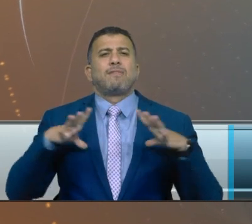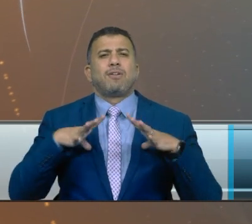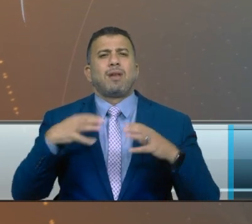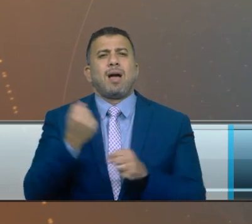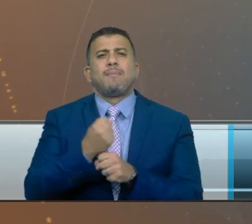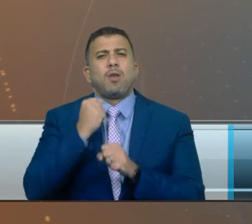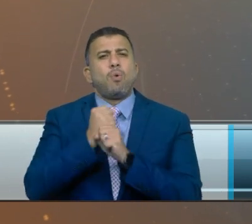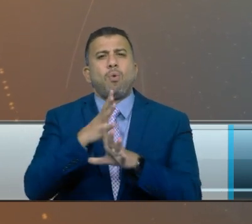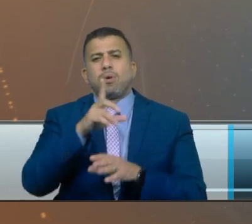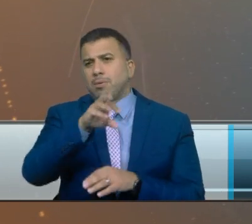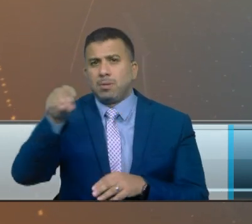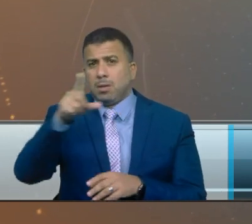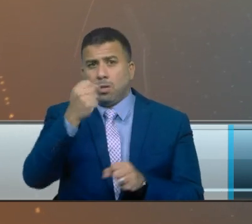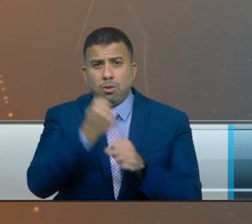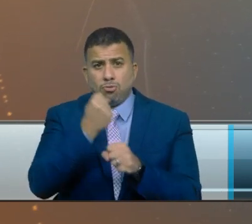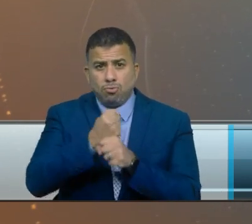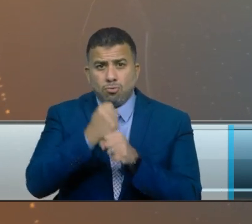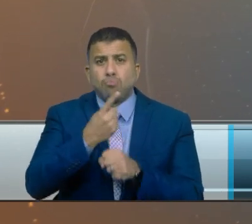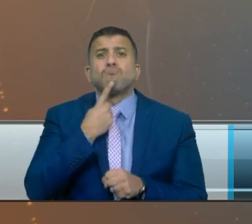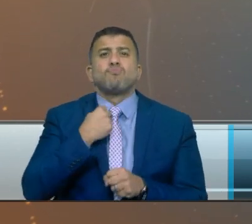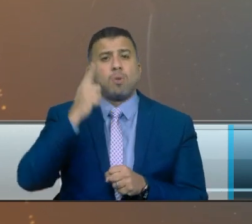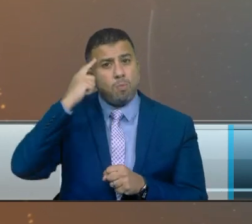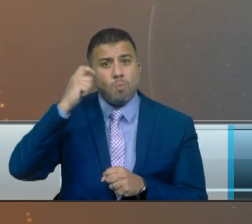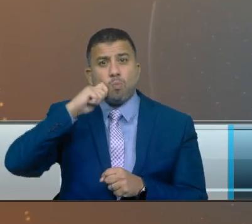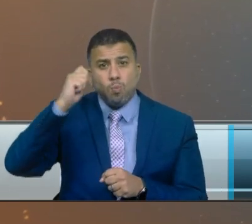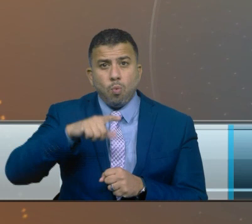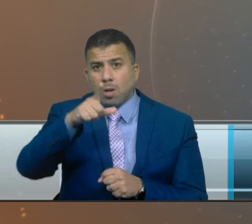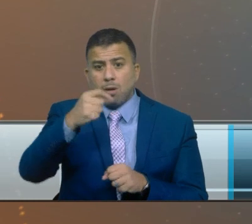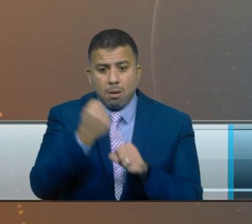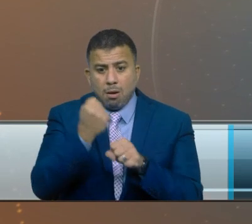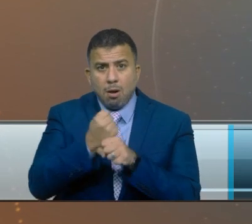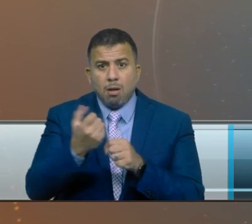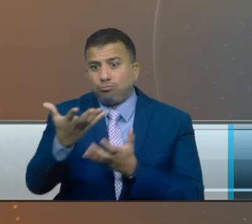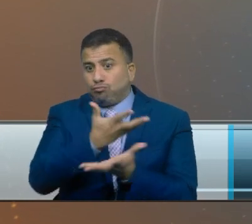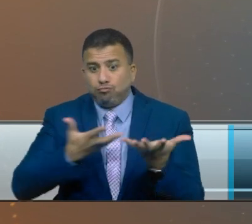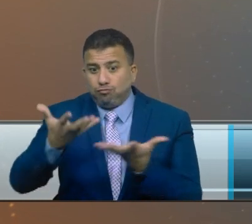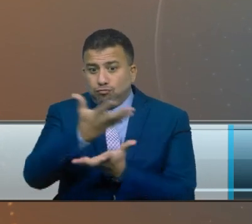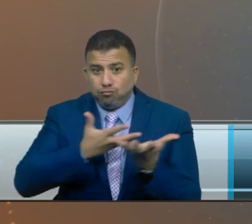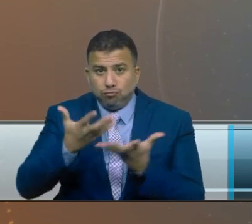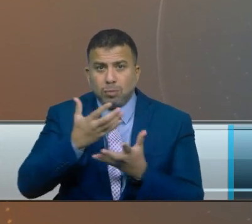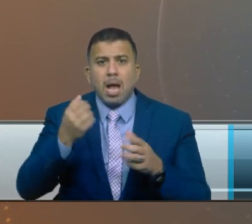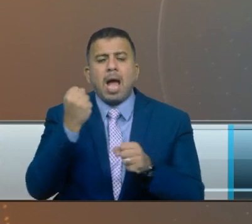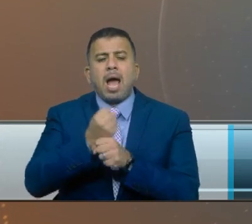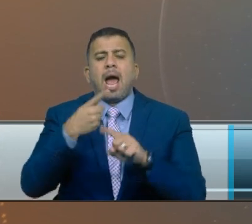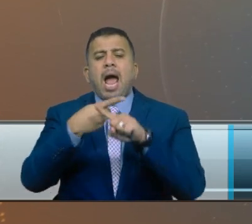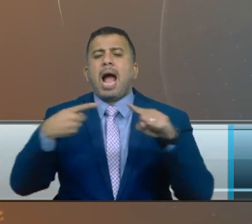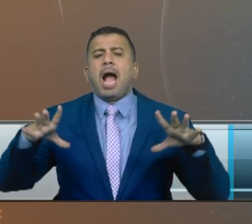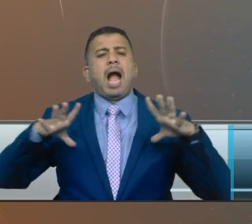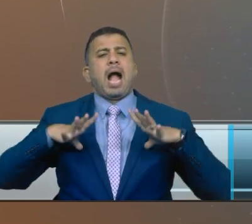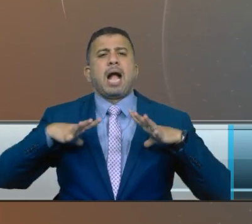التفرغ للعمل الحري لا تمكين الكوادر والمواهب الوطنيه وتحفيظها على دخول عالم رياضه الاعمال